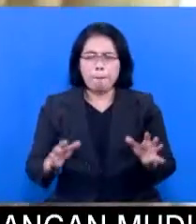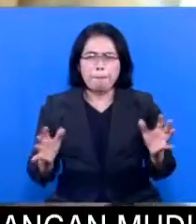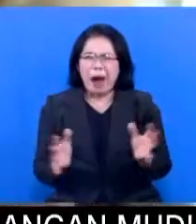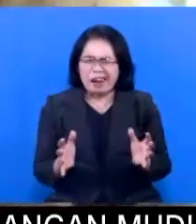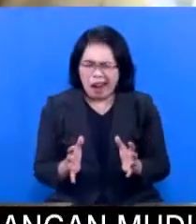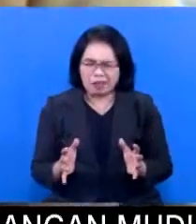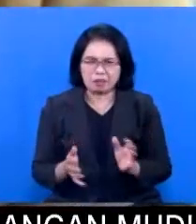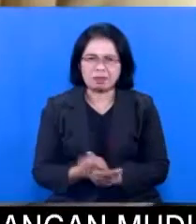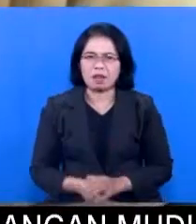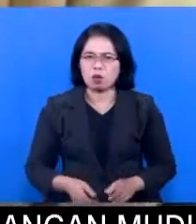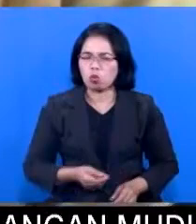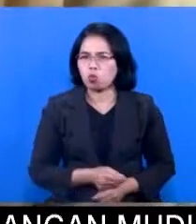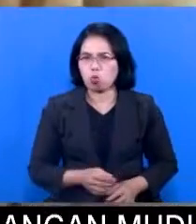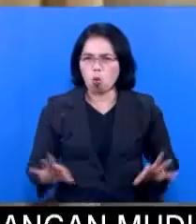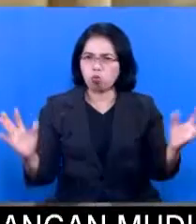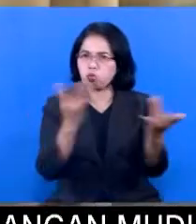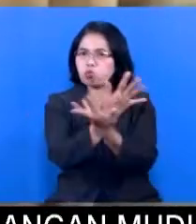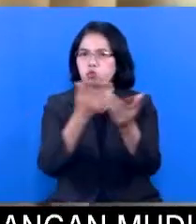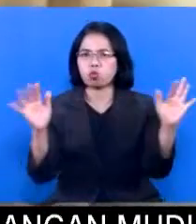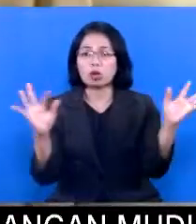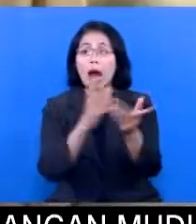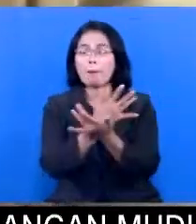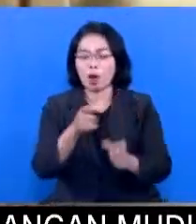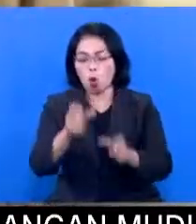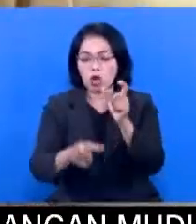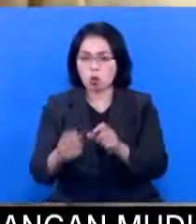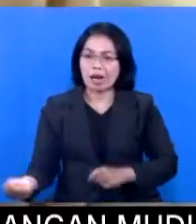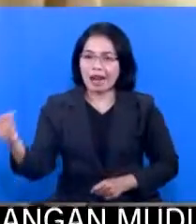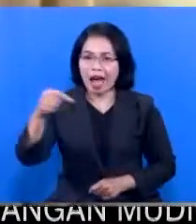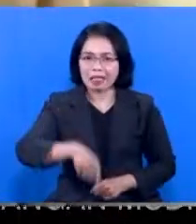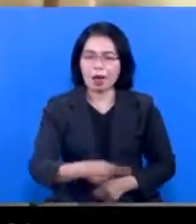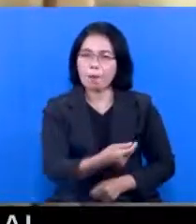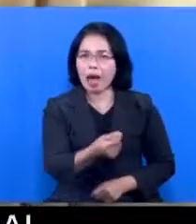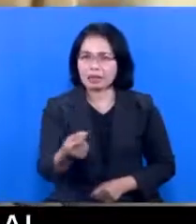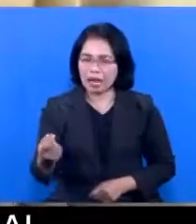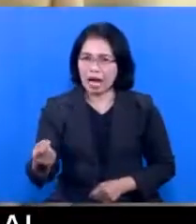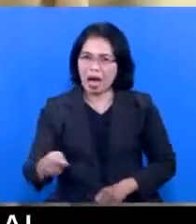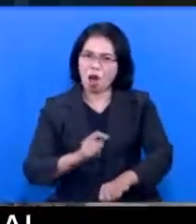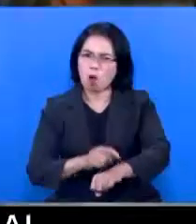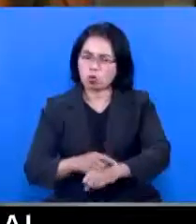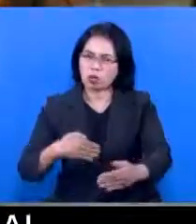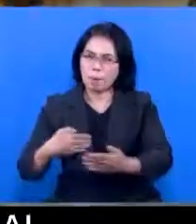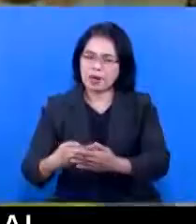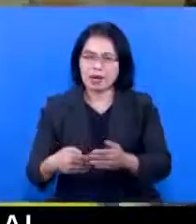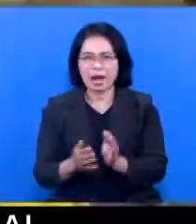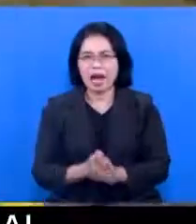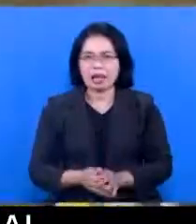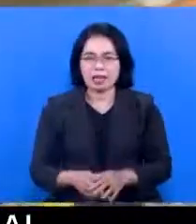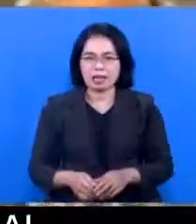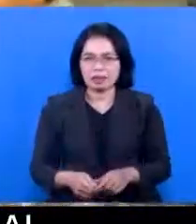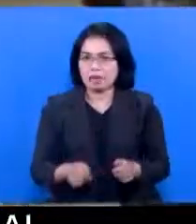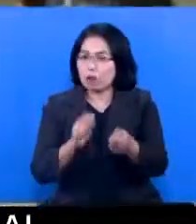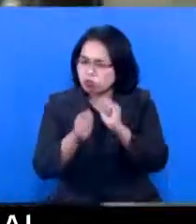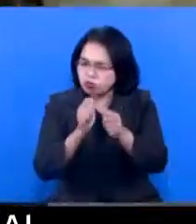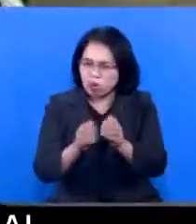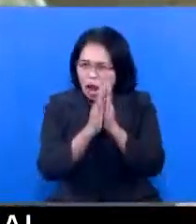sih pasti rame, bejubel gitu ya, orang belanja gitu. Apalagi mau dekat lebaran, ya rame sih. Kini 2.500 personil